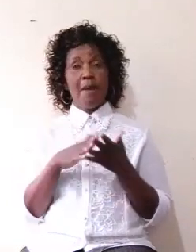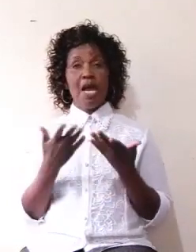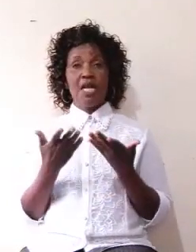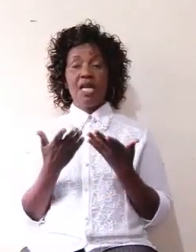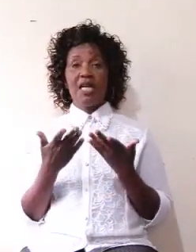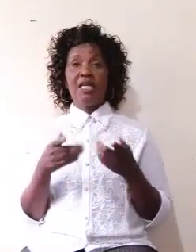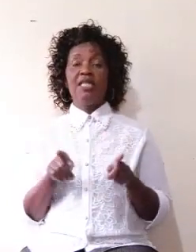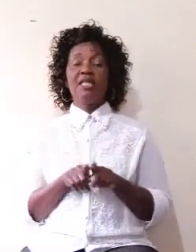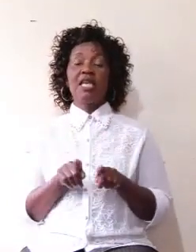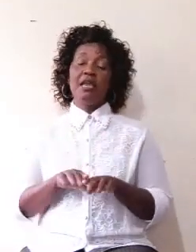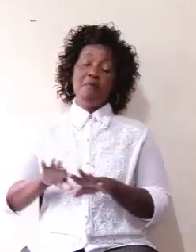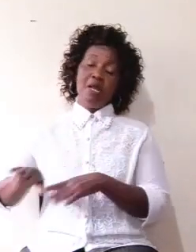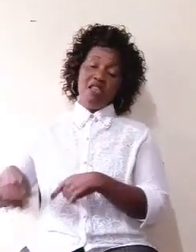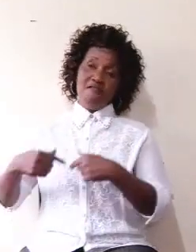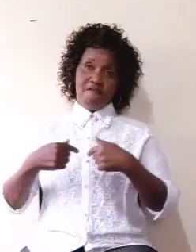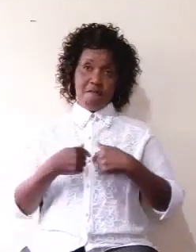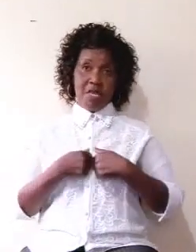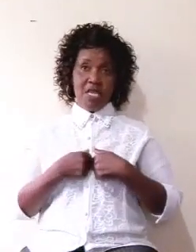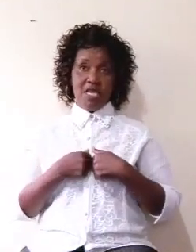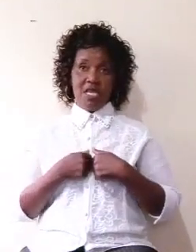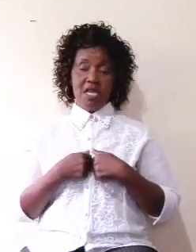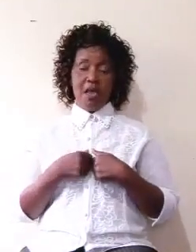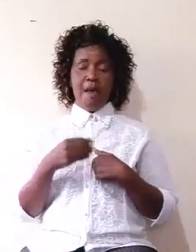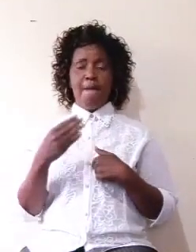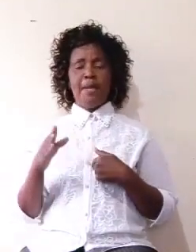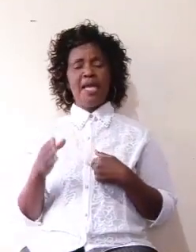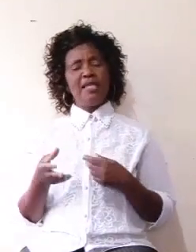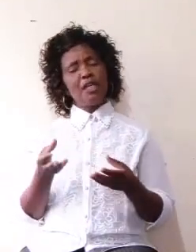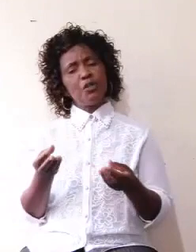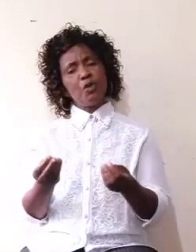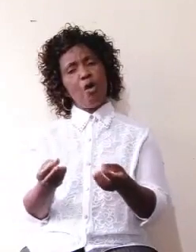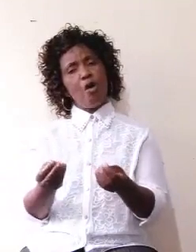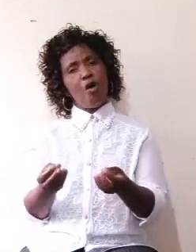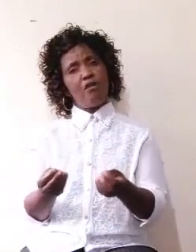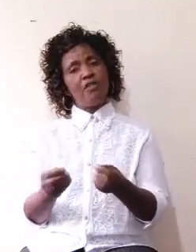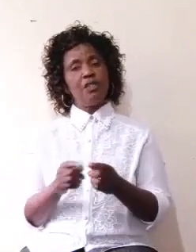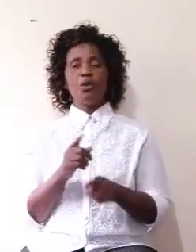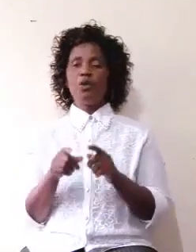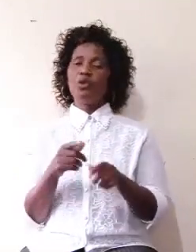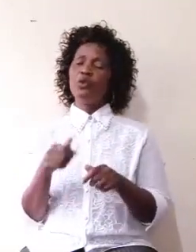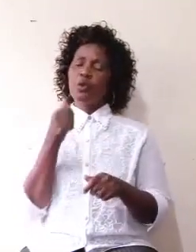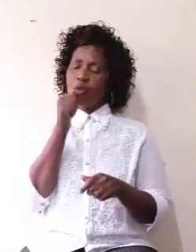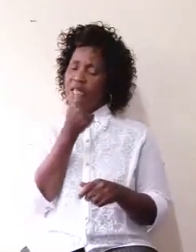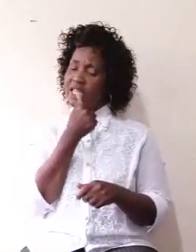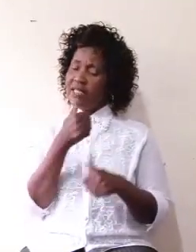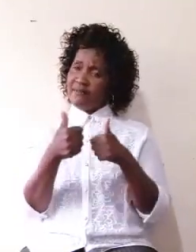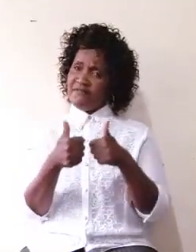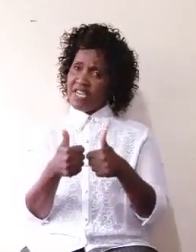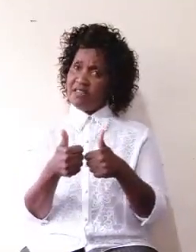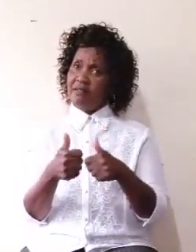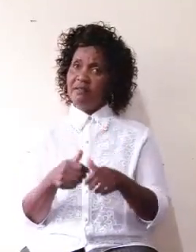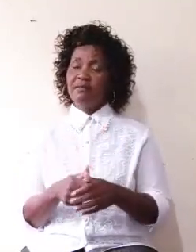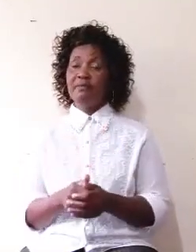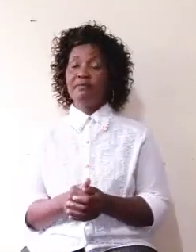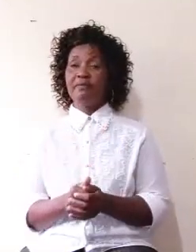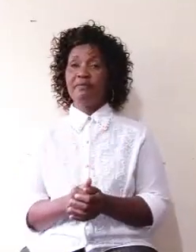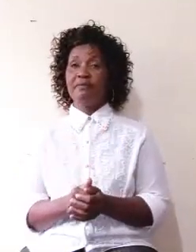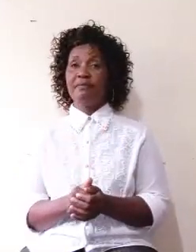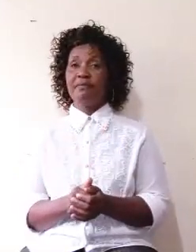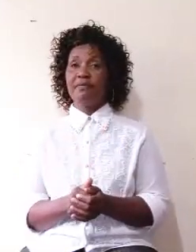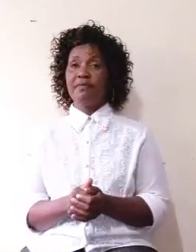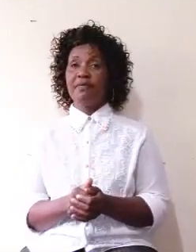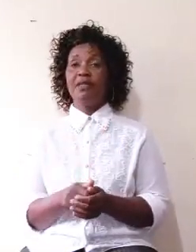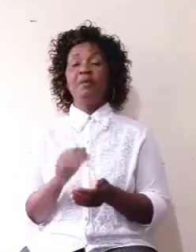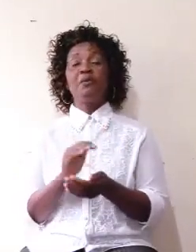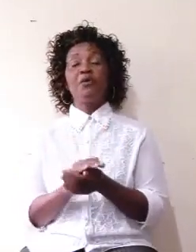zvakanakaaitaurana zvakanaka Murora kwawakabva hakuna vanhu variko hakuna hauna kumborayirwa iwe unofanirwa kudzokera kumusha